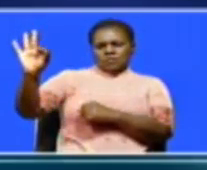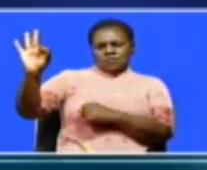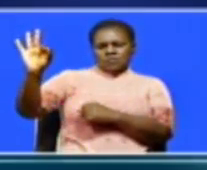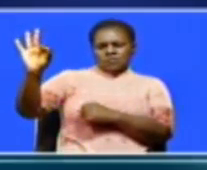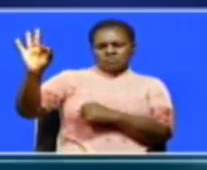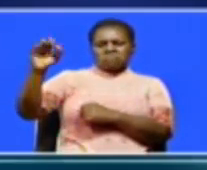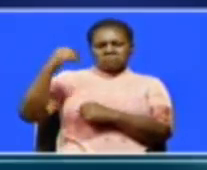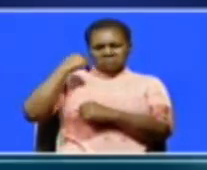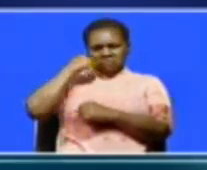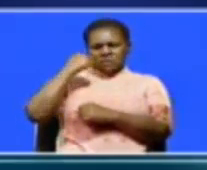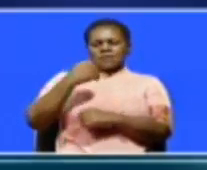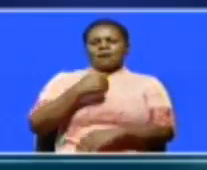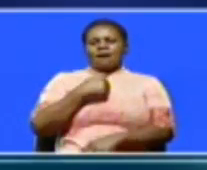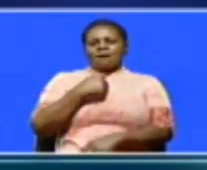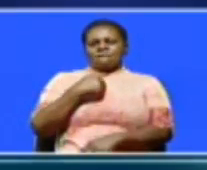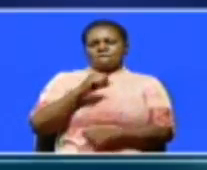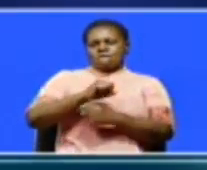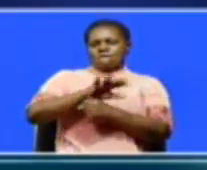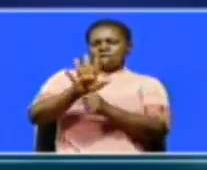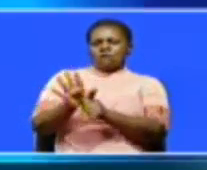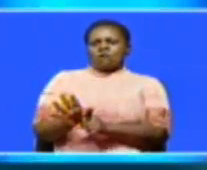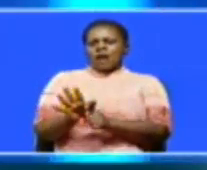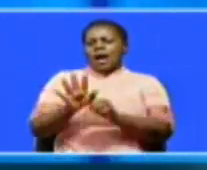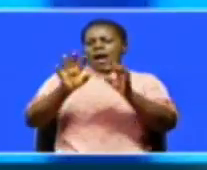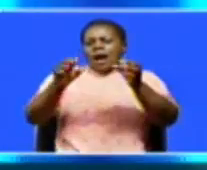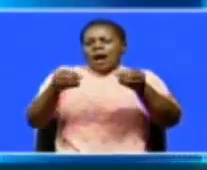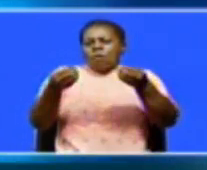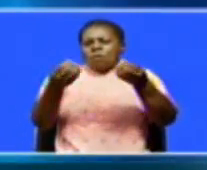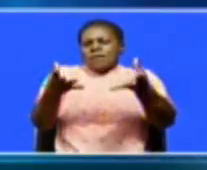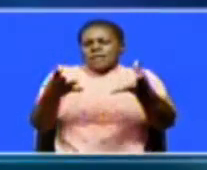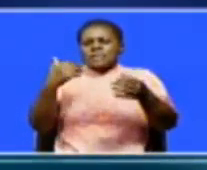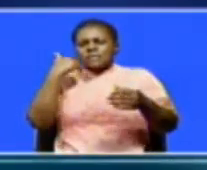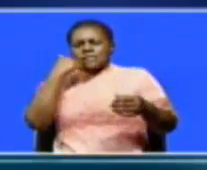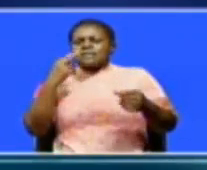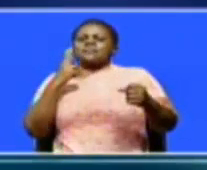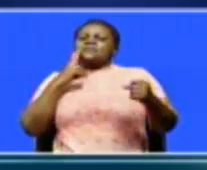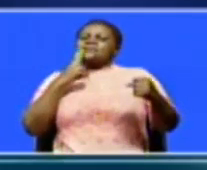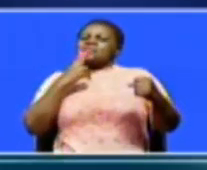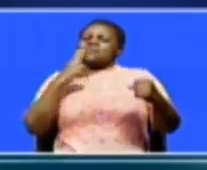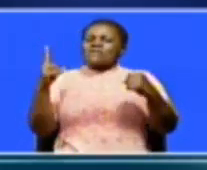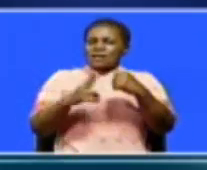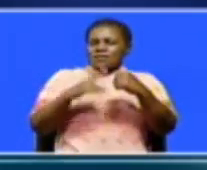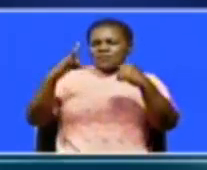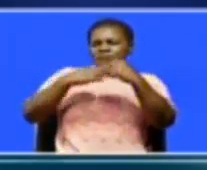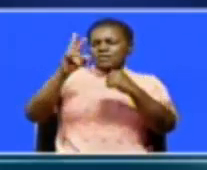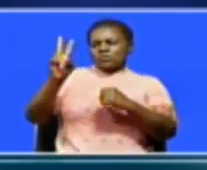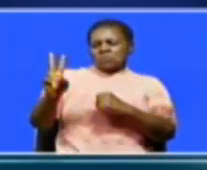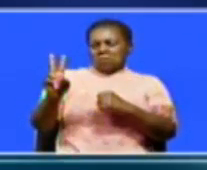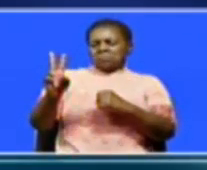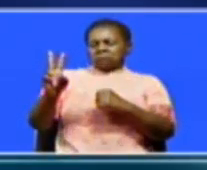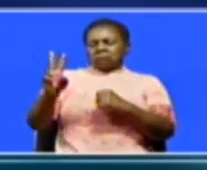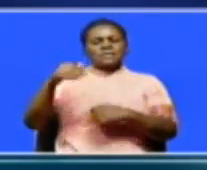23 that have tested positive. This brings to 781 the total